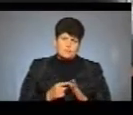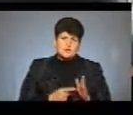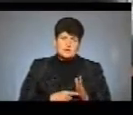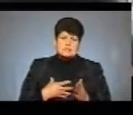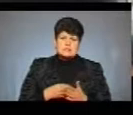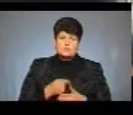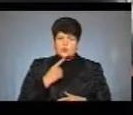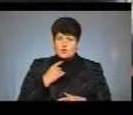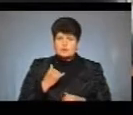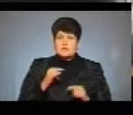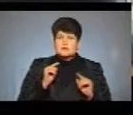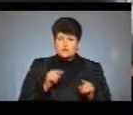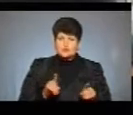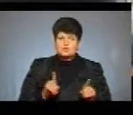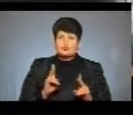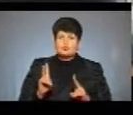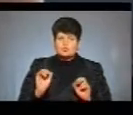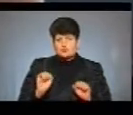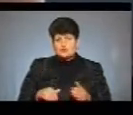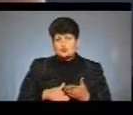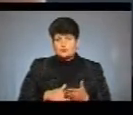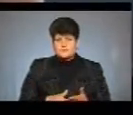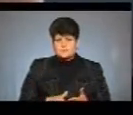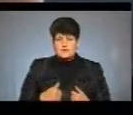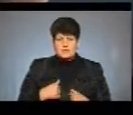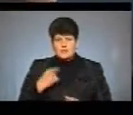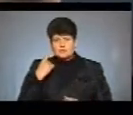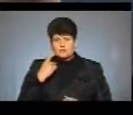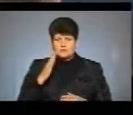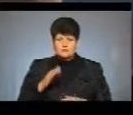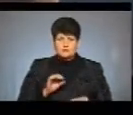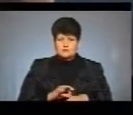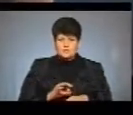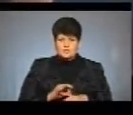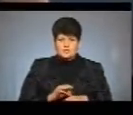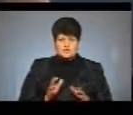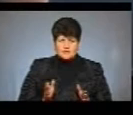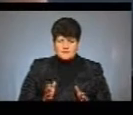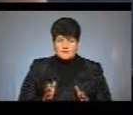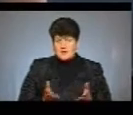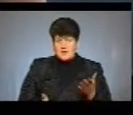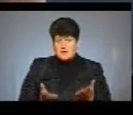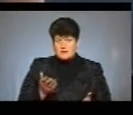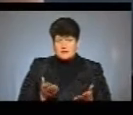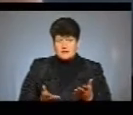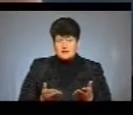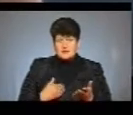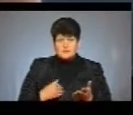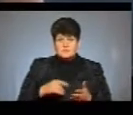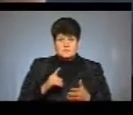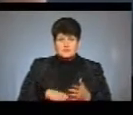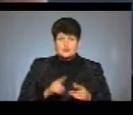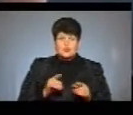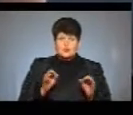своєю кров'ю для того, щоб комусь вона допомогла. Я думав, буде боляче, але я впевнений, що тут